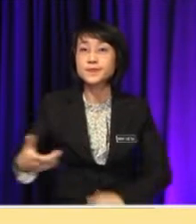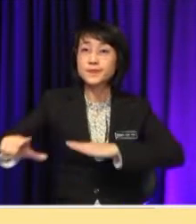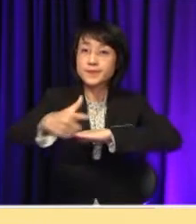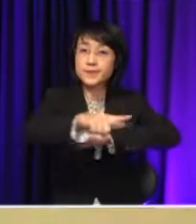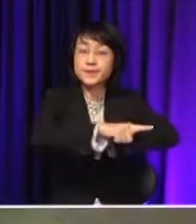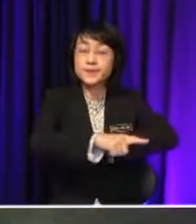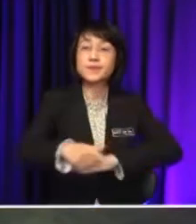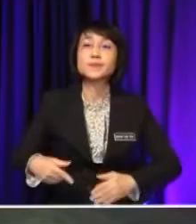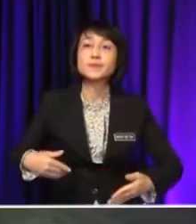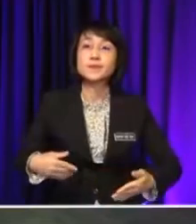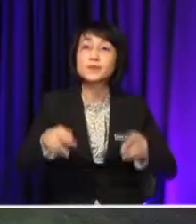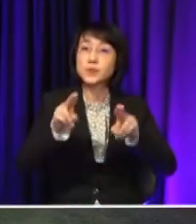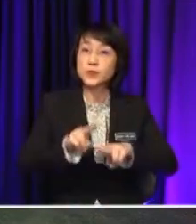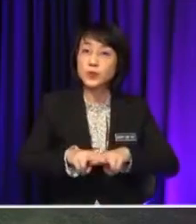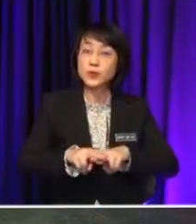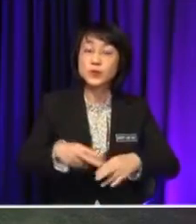pernah pergi konten